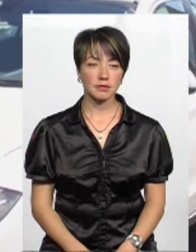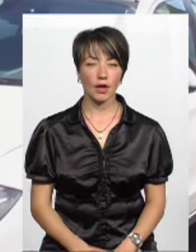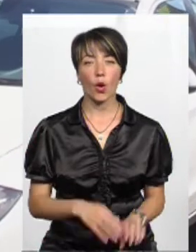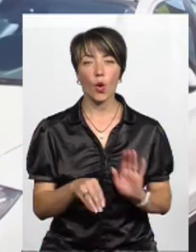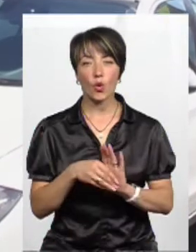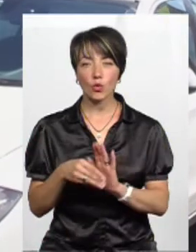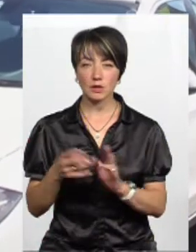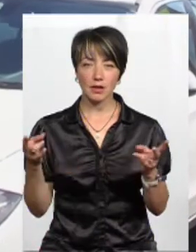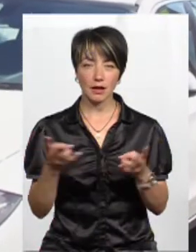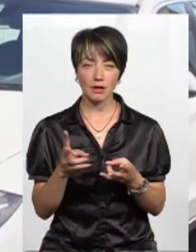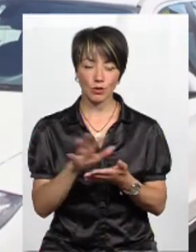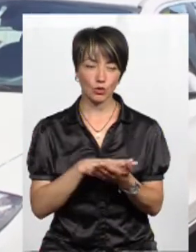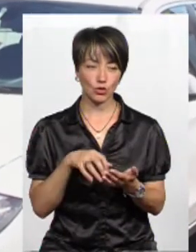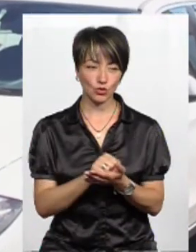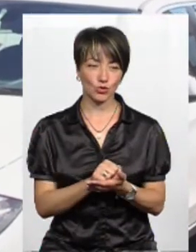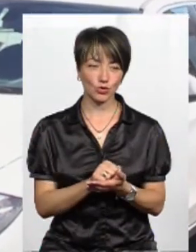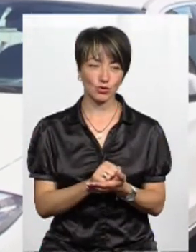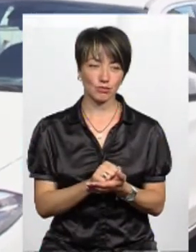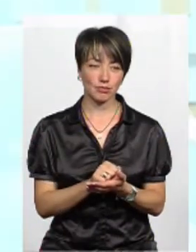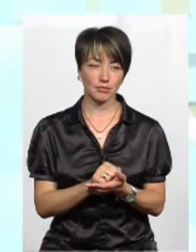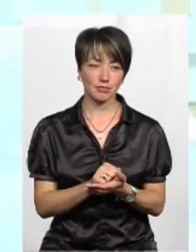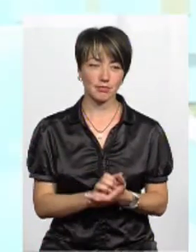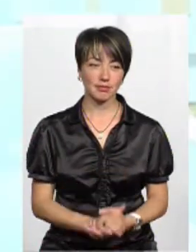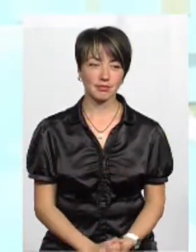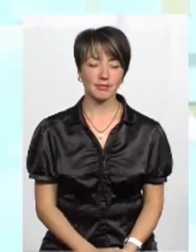Корупцію треба уніштожити.